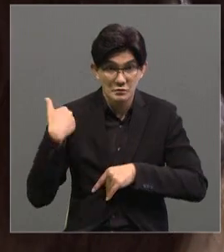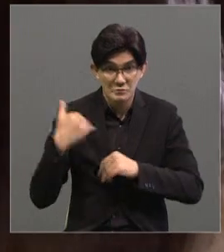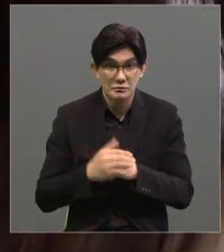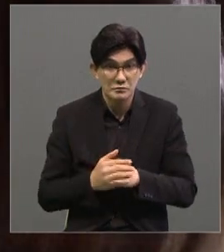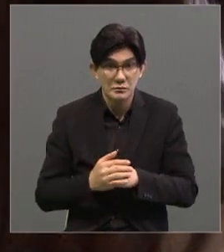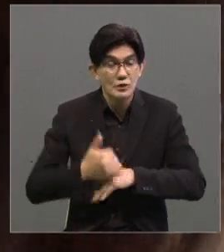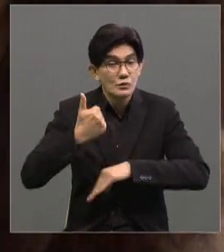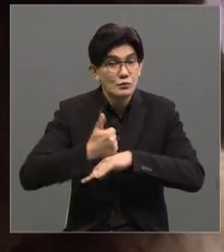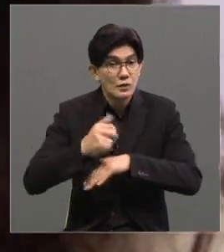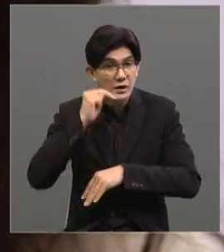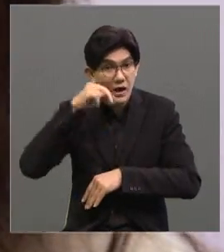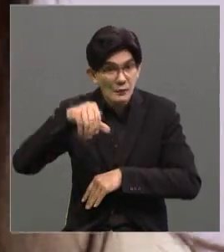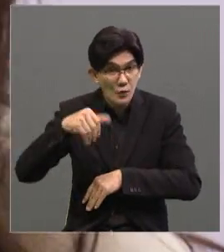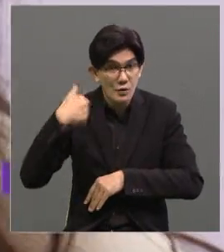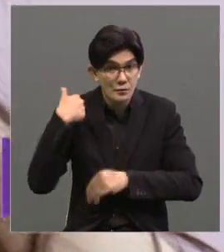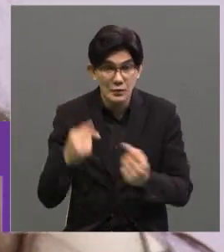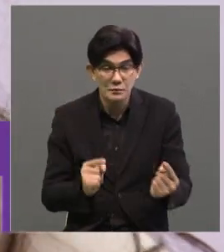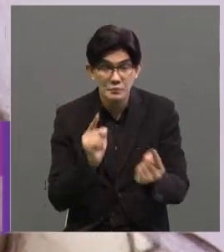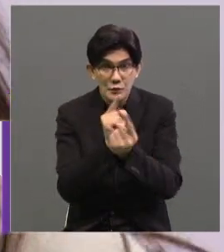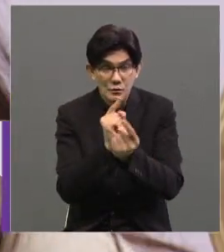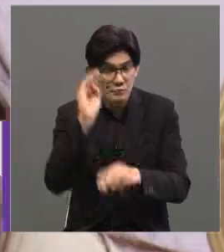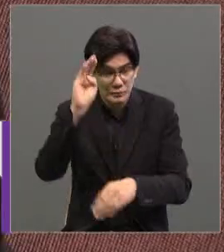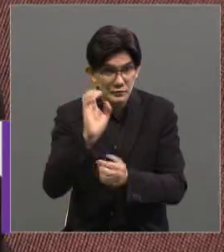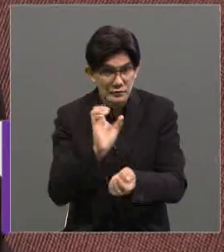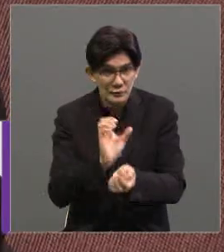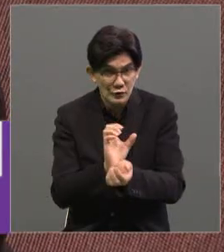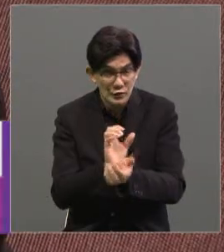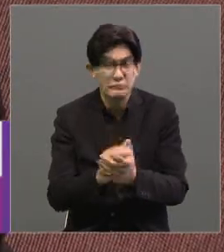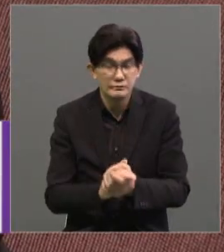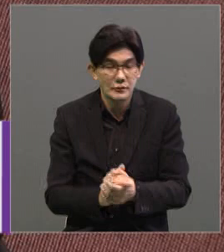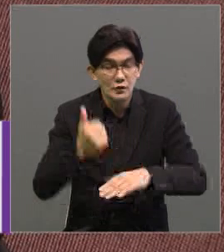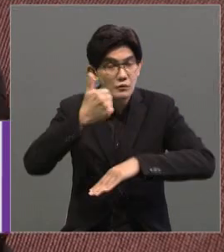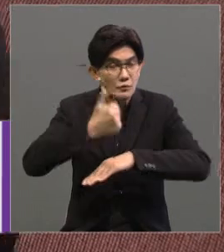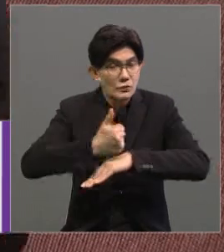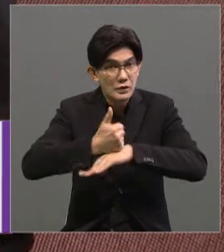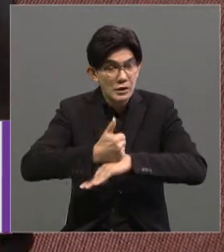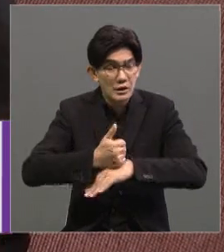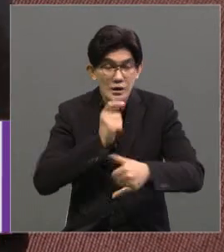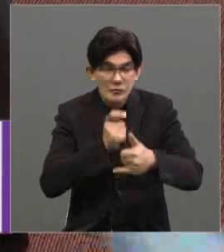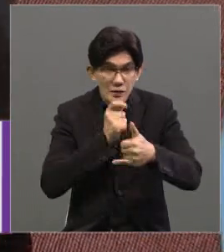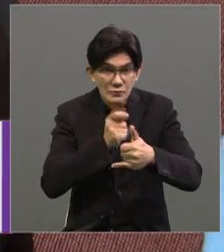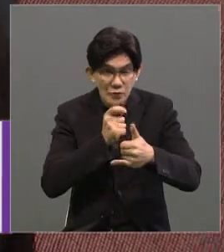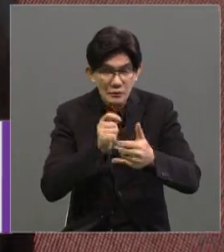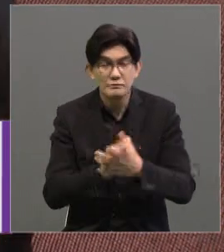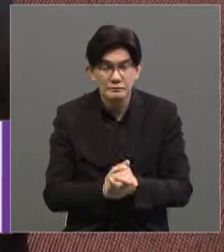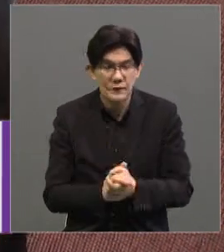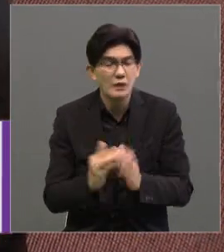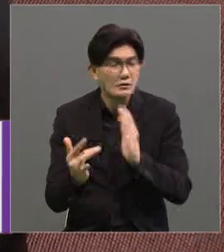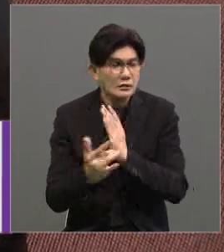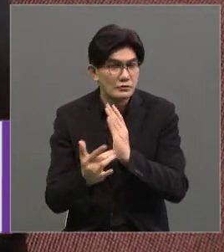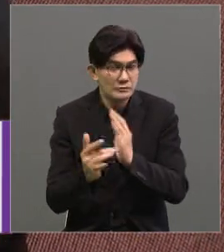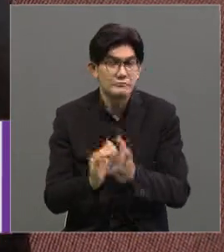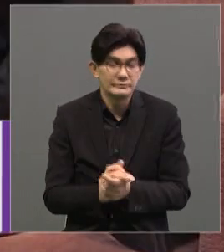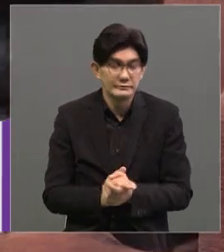ผู้ว่าการประปานครหลวงค่ะเข้าไปพบกับพลตำรวจตรีชัชบรรทัดการคล้ายคลึงผู้บังคับการตำรวจสืบสวนสอบสวนอาชญากรรมทาง